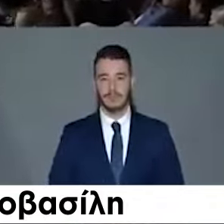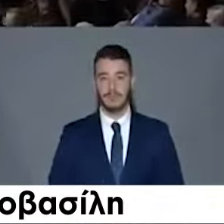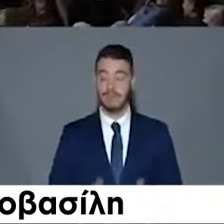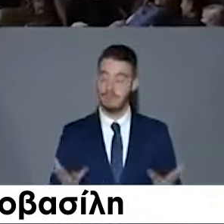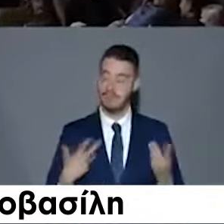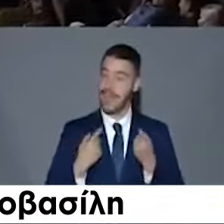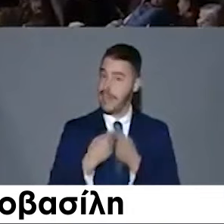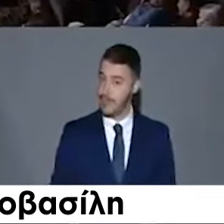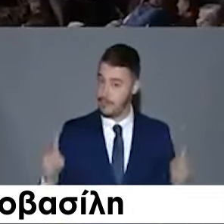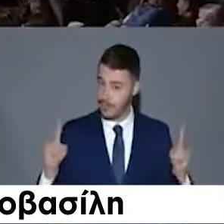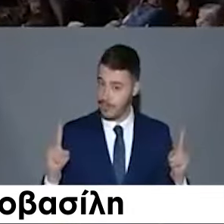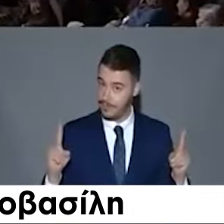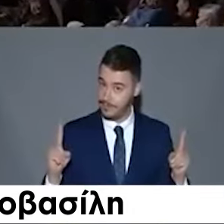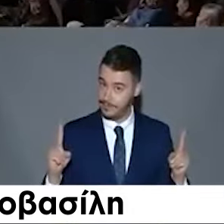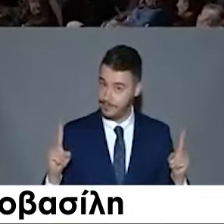Αλλιώς,